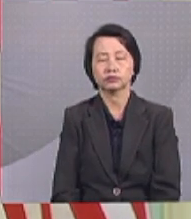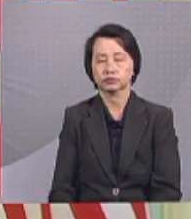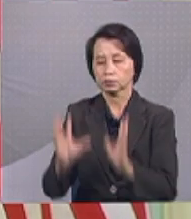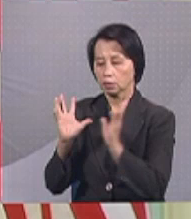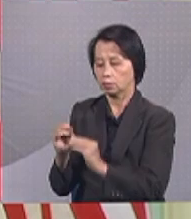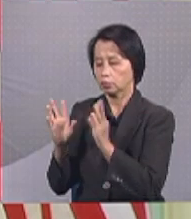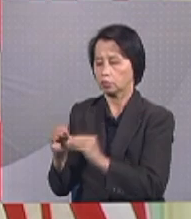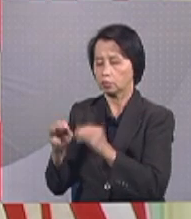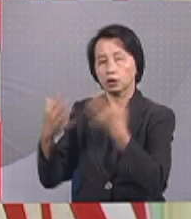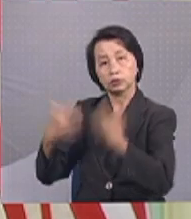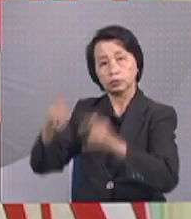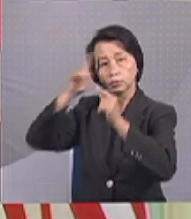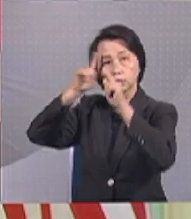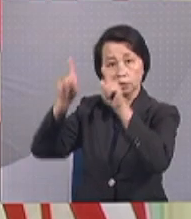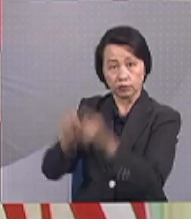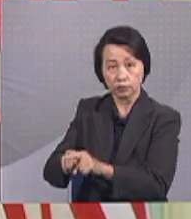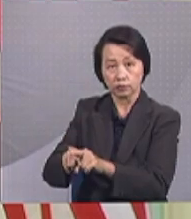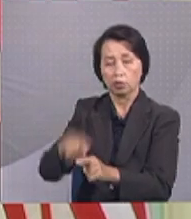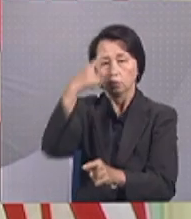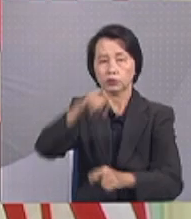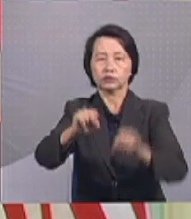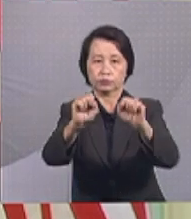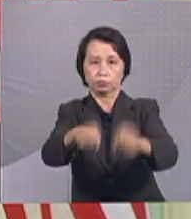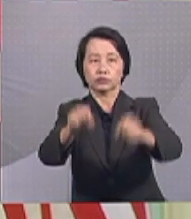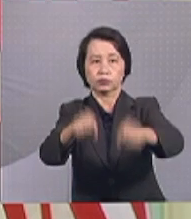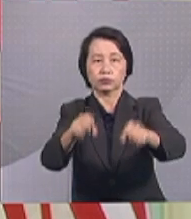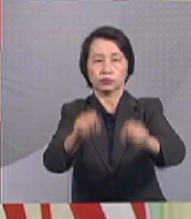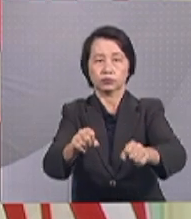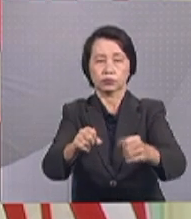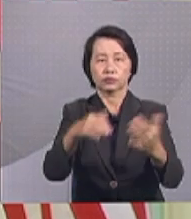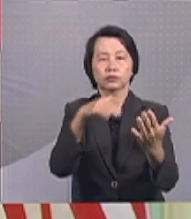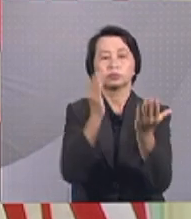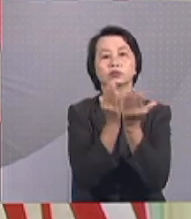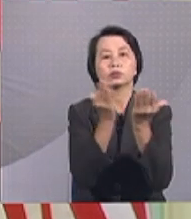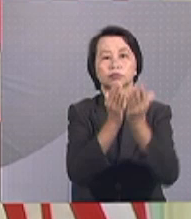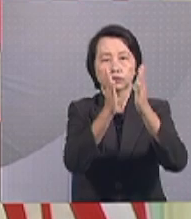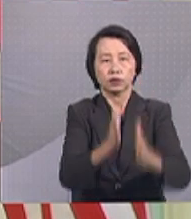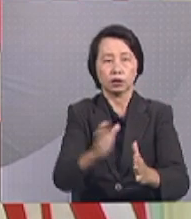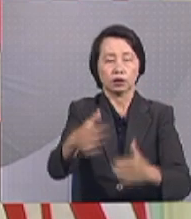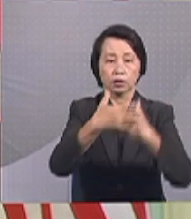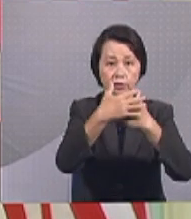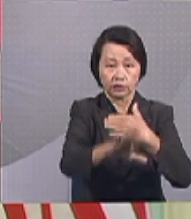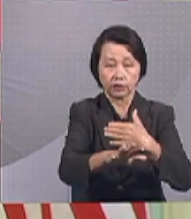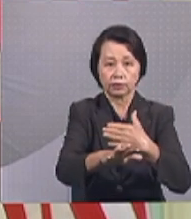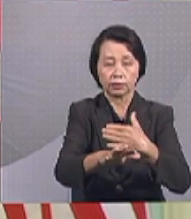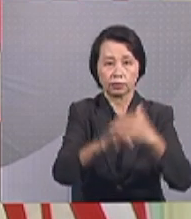Mesyuarat telah bersetuju untuk membenarkan pelajar-pelajar pasca